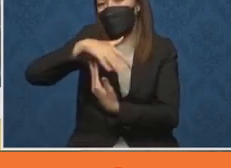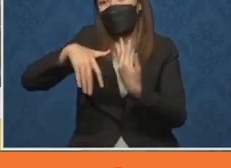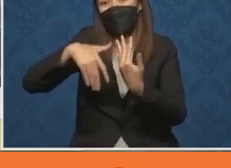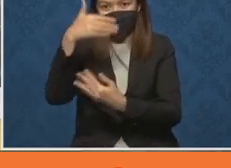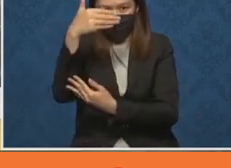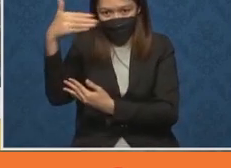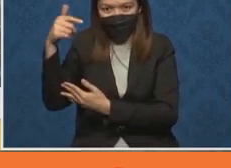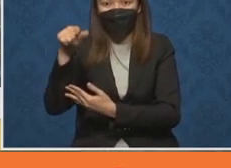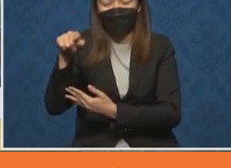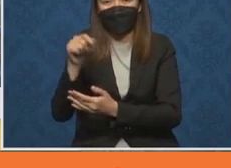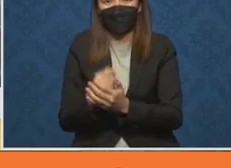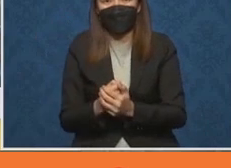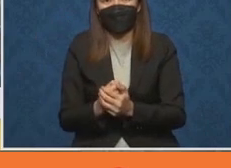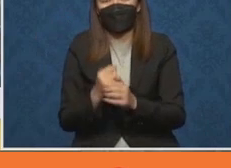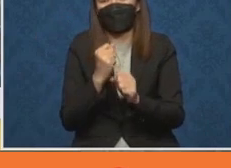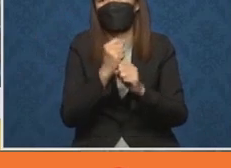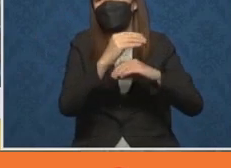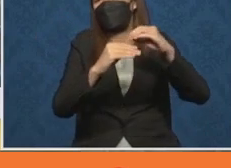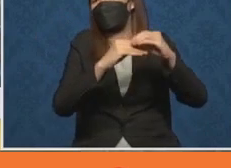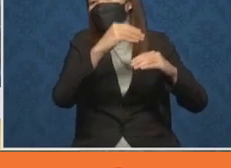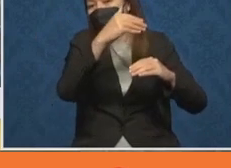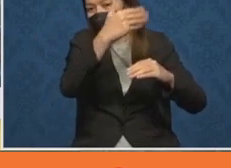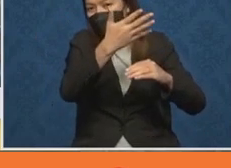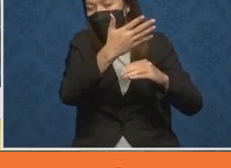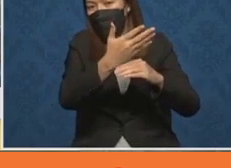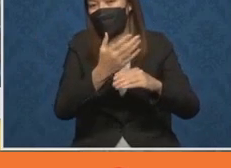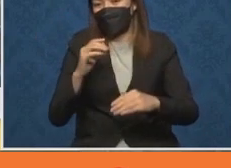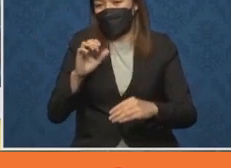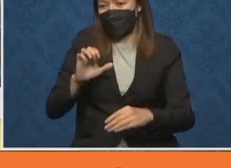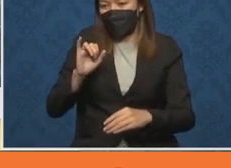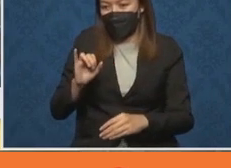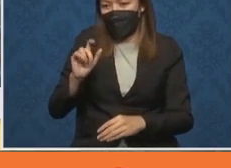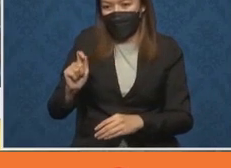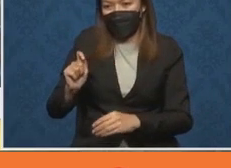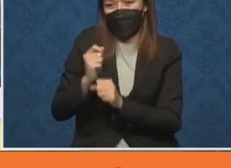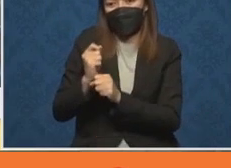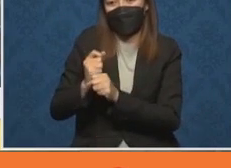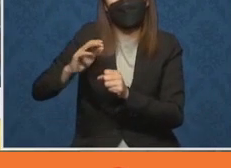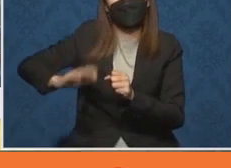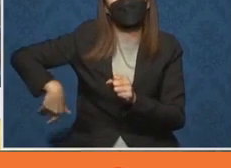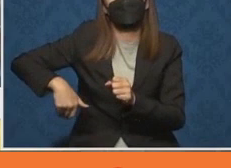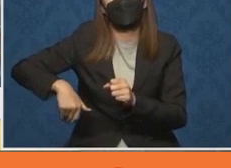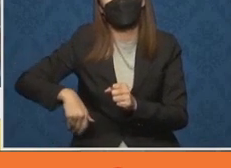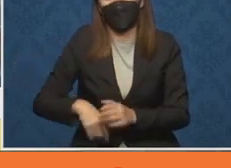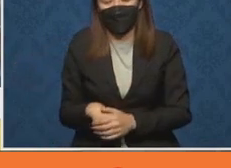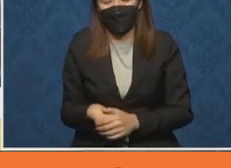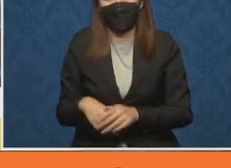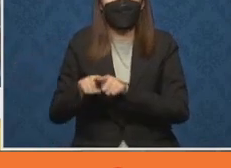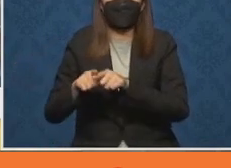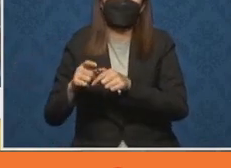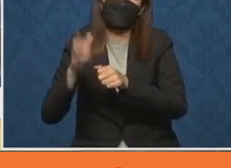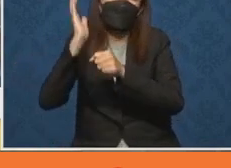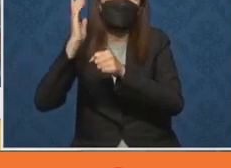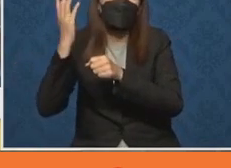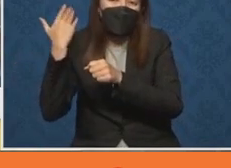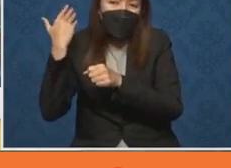ให้ทำคงการไปก่อน แลวกใหมาทำ EIAที่หลังบบที่ ejemplo Developerหม่อ บอกไปแล้คร deserveasขอ